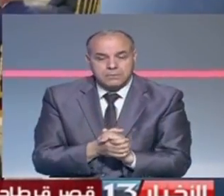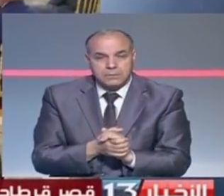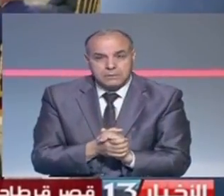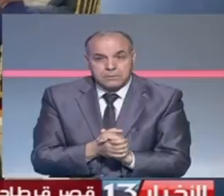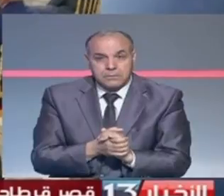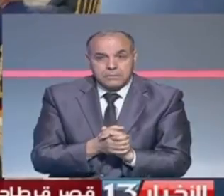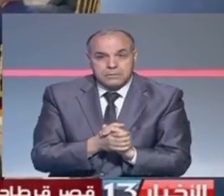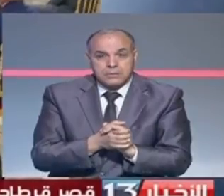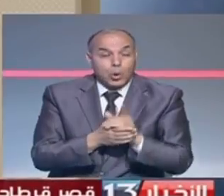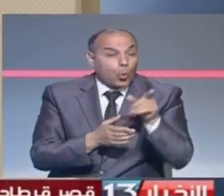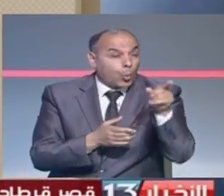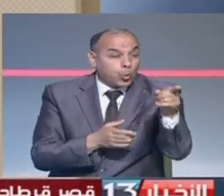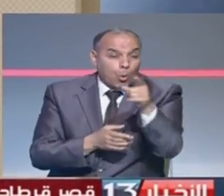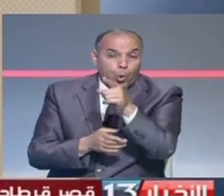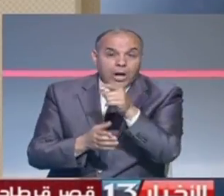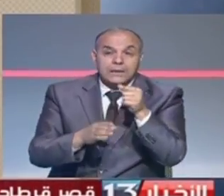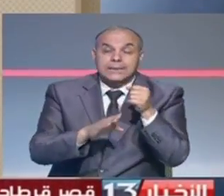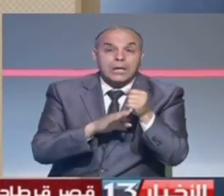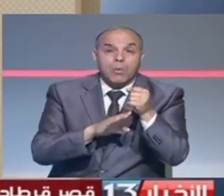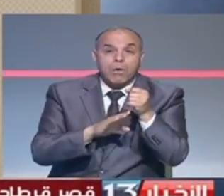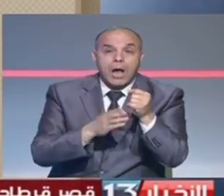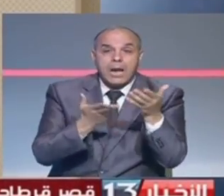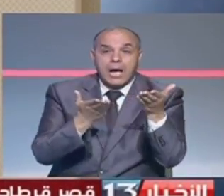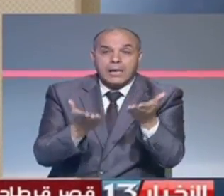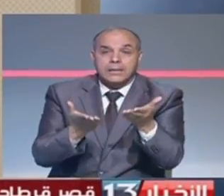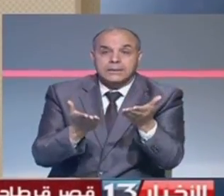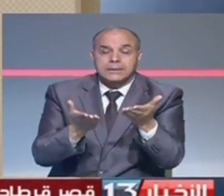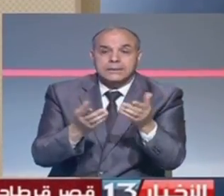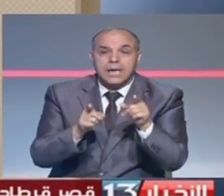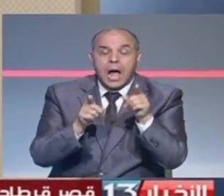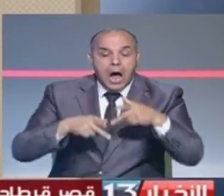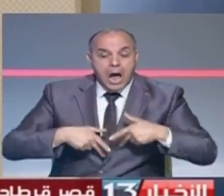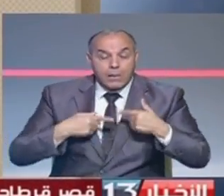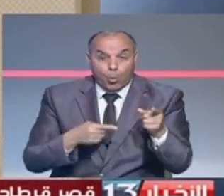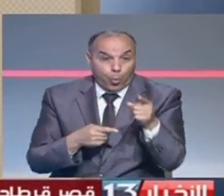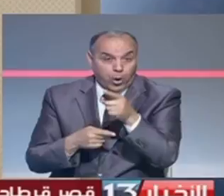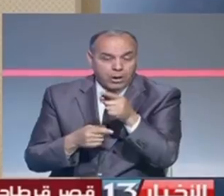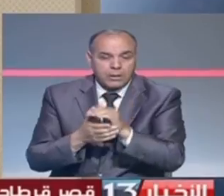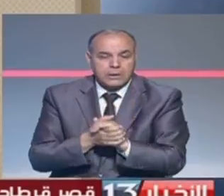فانتم الذين تهتدون بحياتكم